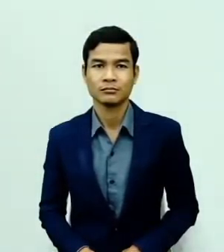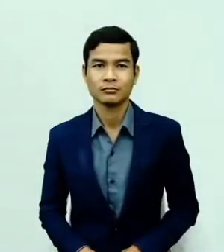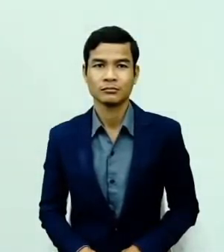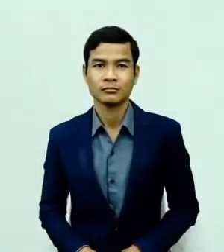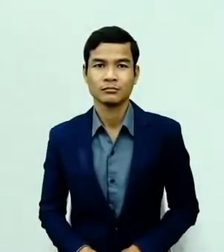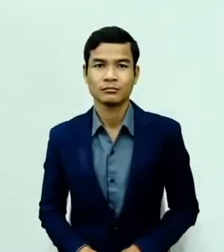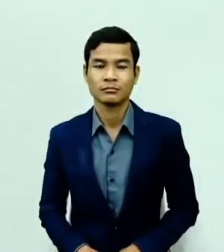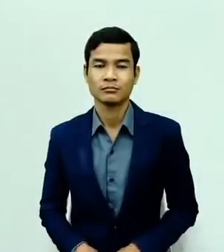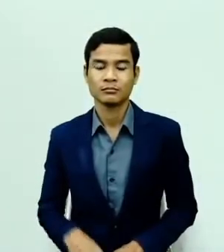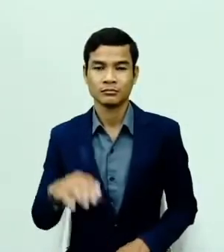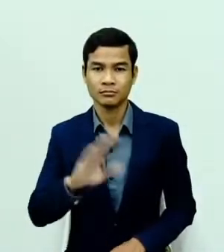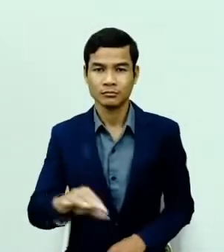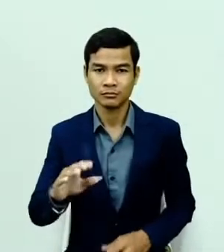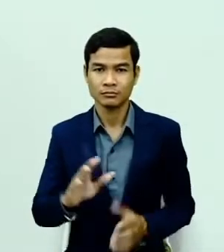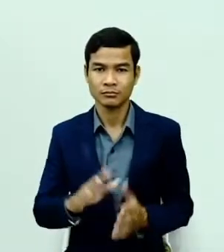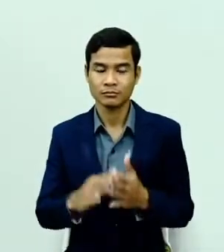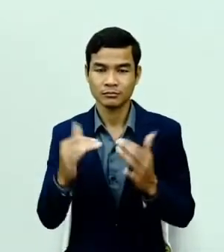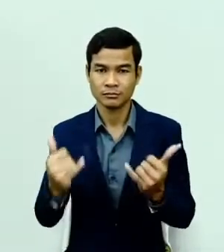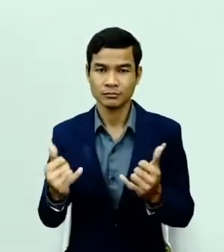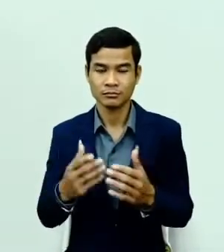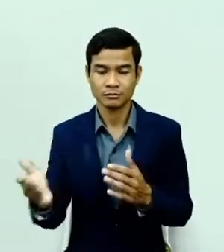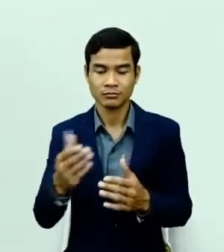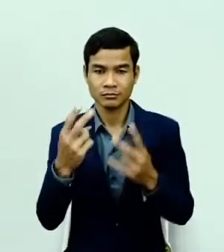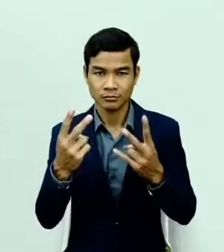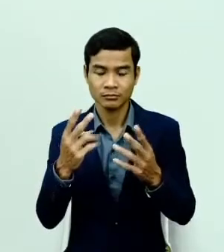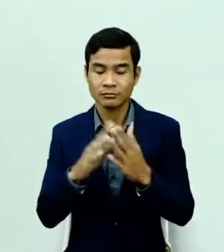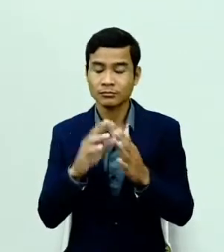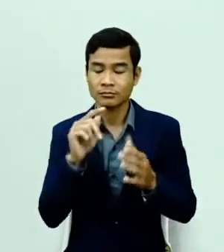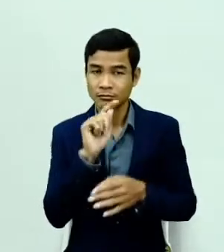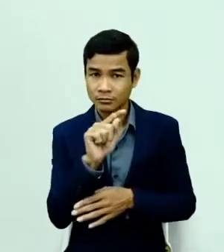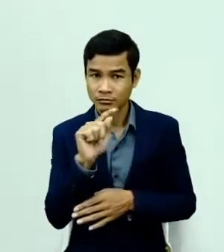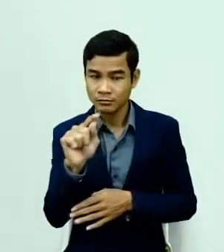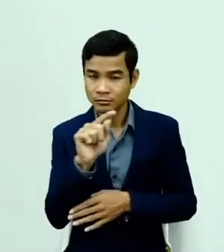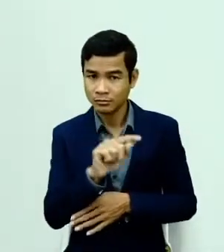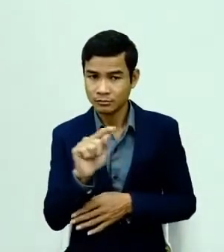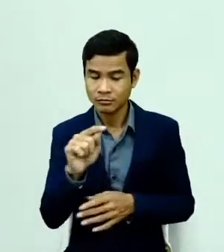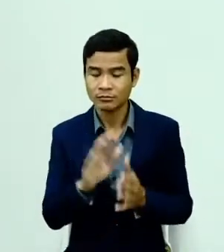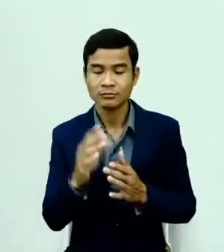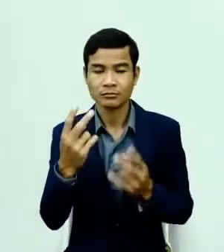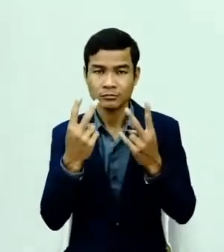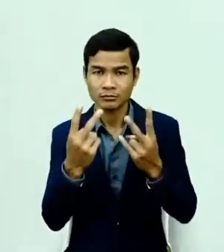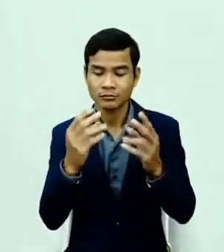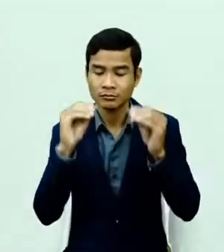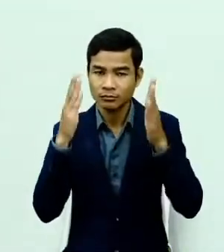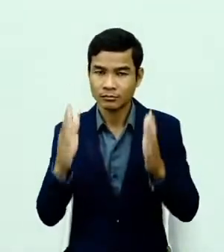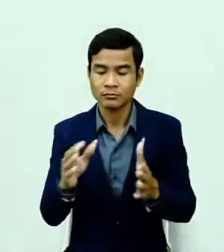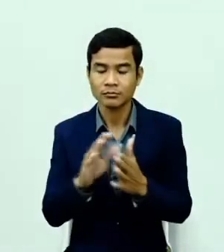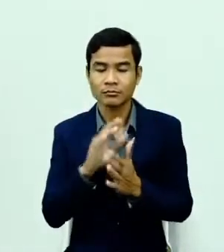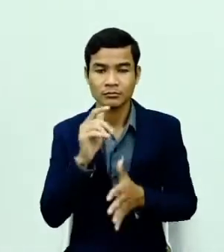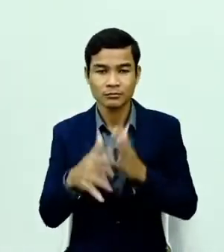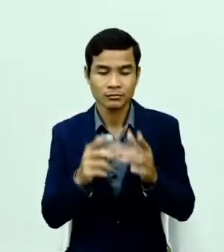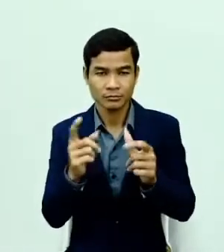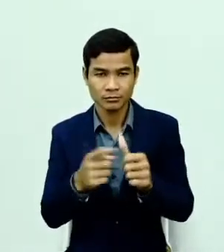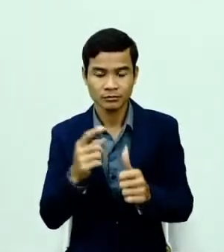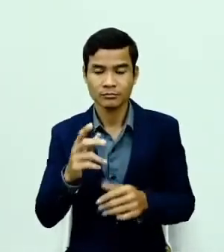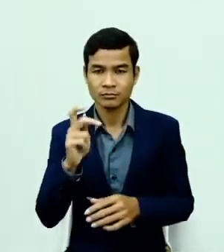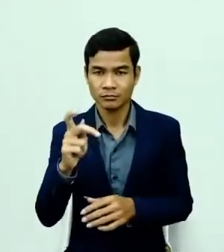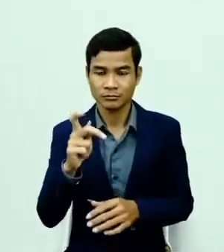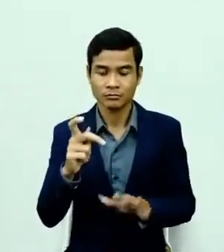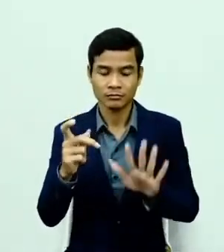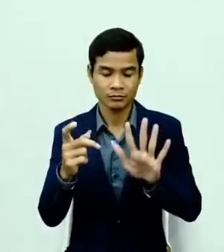ចាកូនកូនឥឡូវយើងចង្អុលឲ្យចាំចាំតួអក្សរកូនមើលមកអ្នកគ្រូអានសិនក